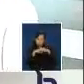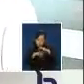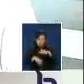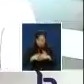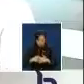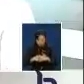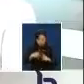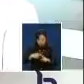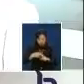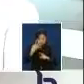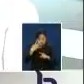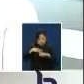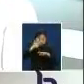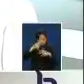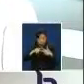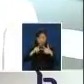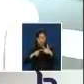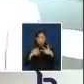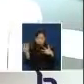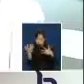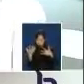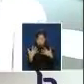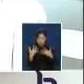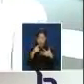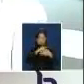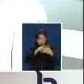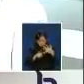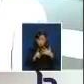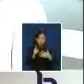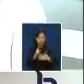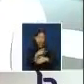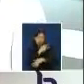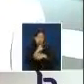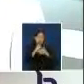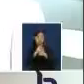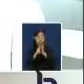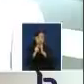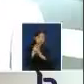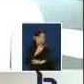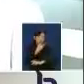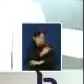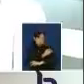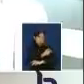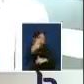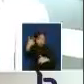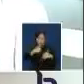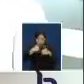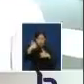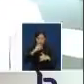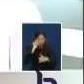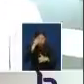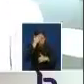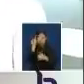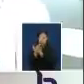ครับ คนน้ำหนักมากแล้วก็คนเสี่ยงกลุ่มต่างๆเนี่ยแล้วเจ้าหน้าที่รีบมาฉีดวัคซีนนะรัฐบาลใช้เงินซื้อวัคซีนเนี่ยเกือบ